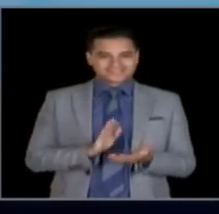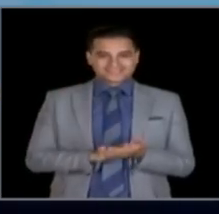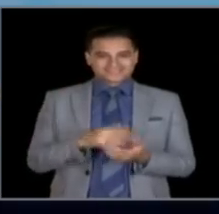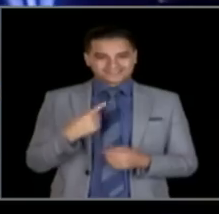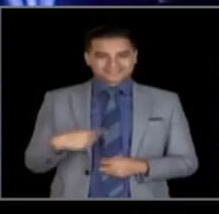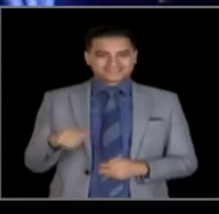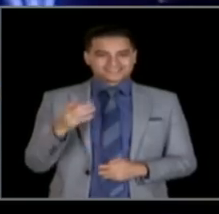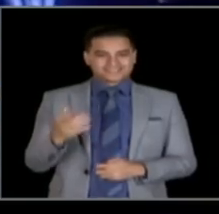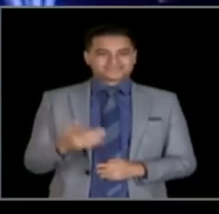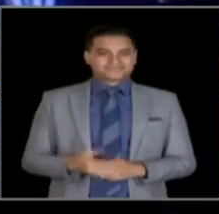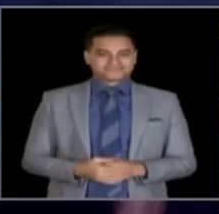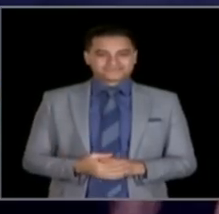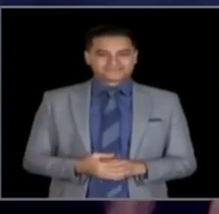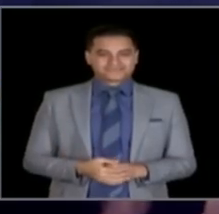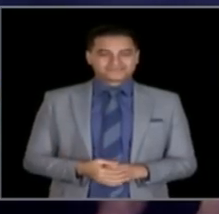في التاني.